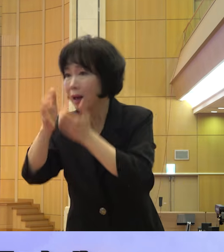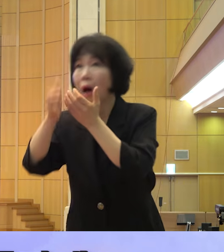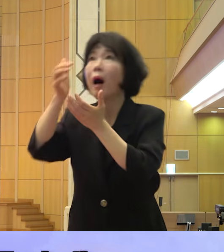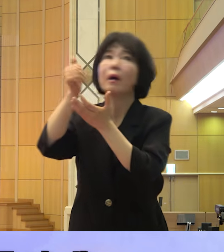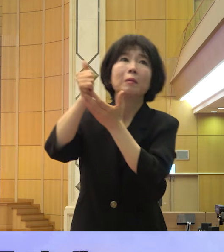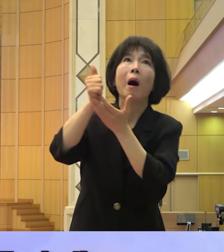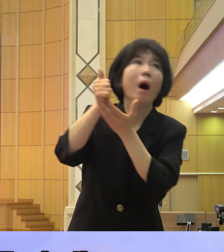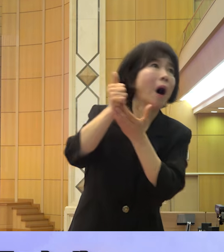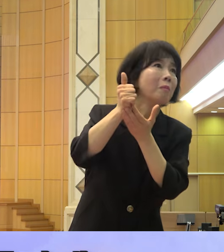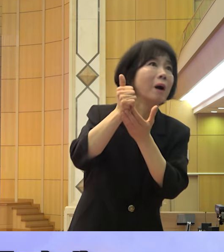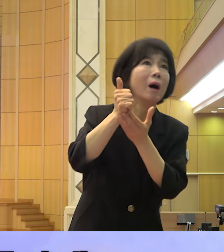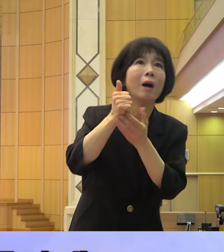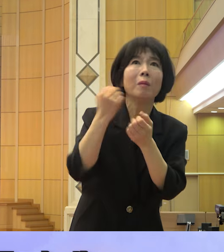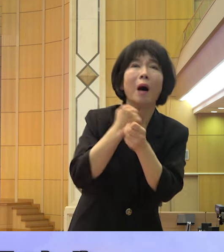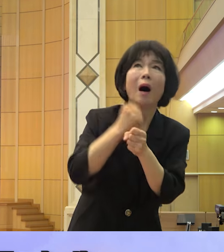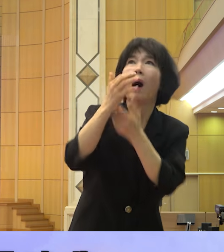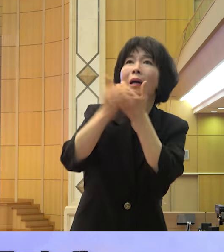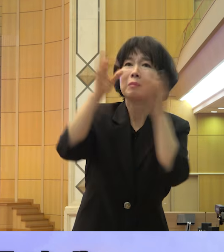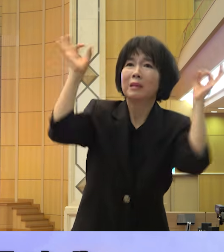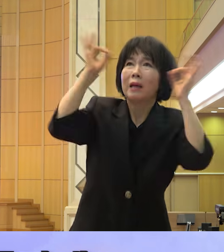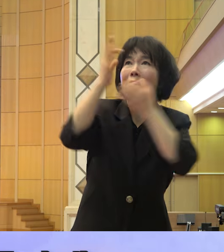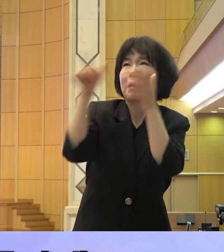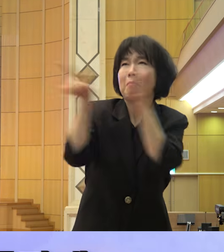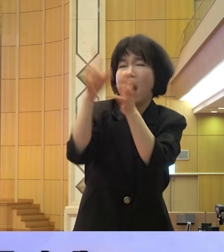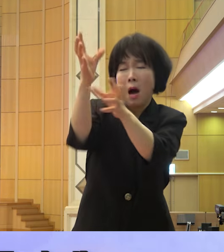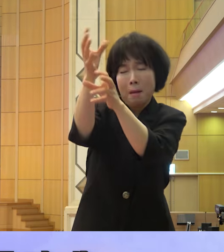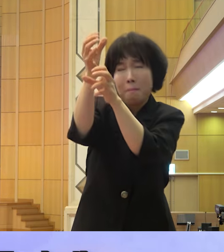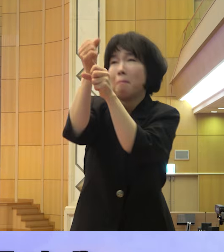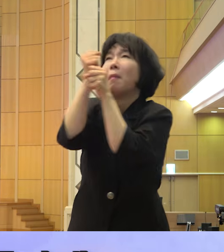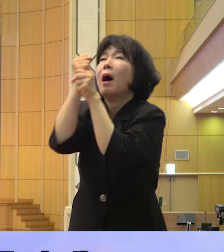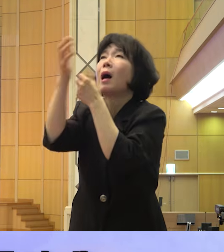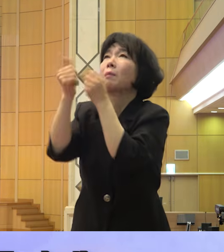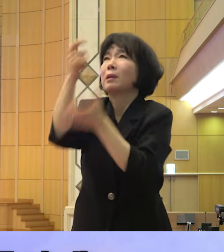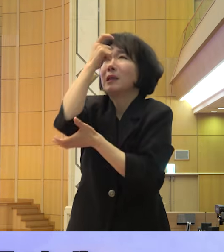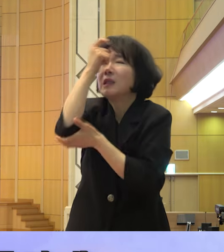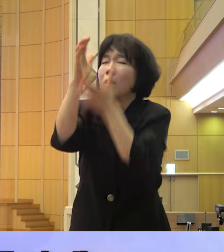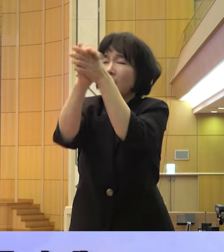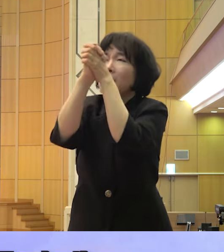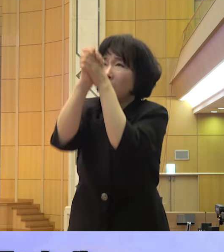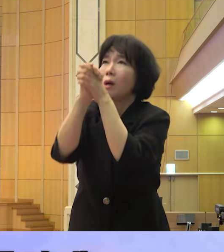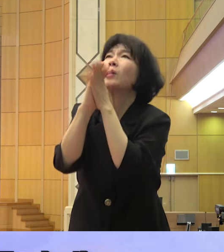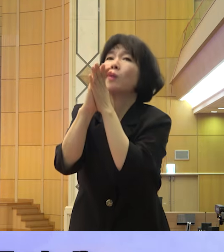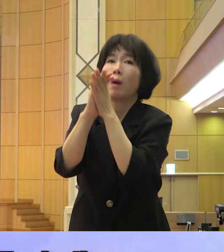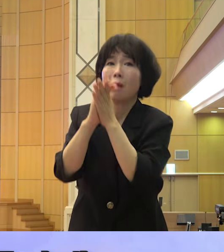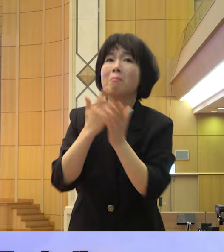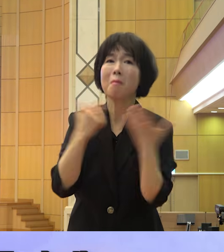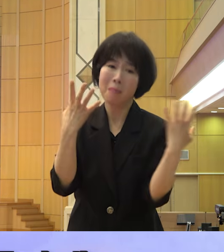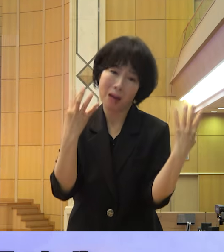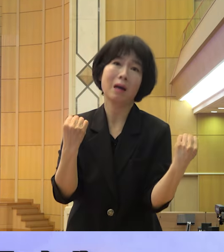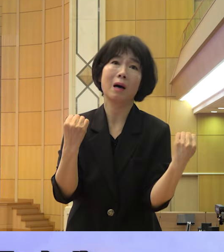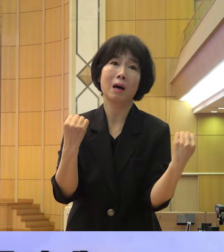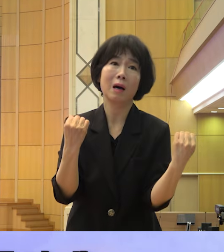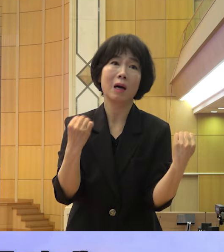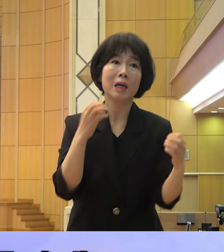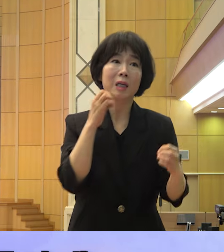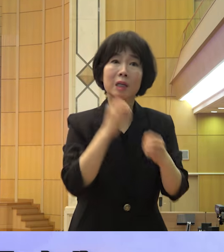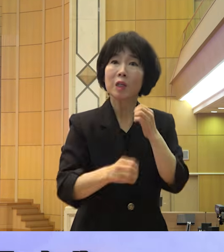하나님을 바라보고 하나님을 의지하고 주님께 기도하고 그러잖아요. 그래서